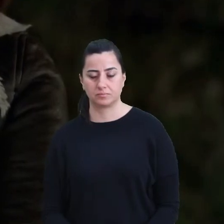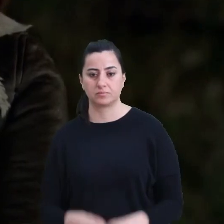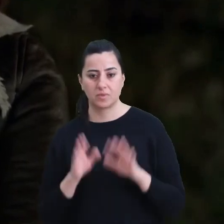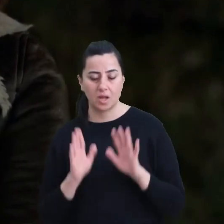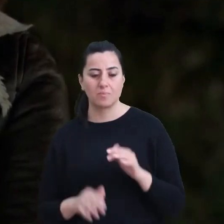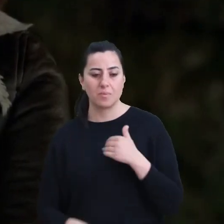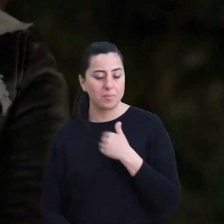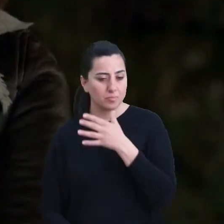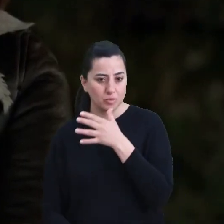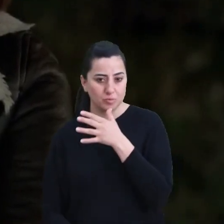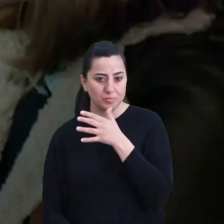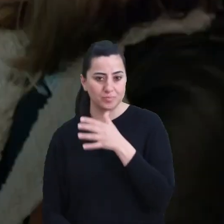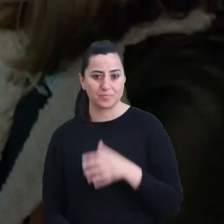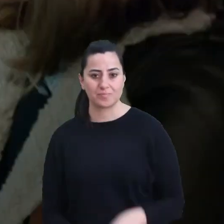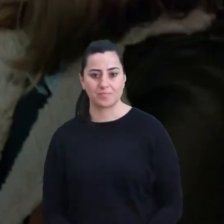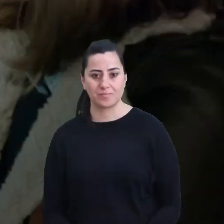Ama ben biliyorum ki